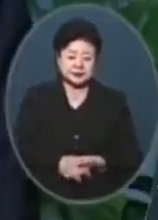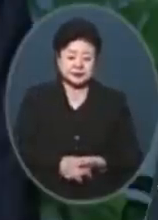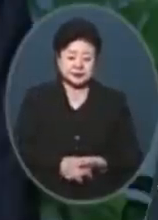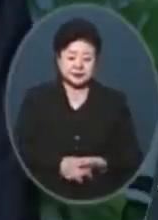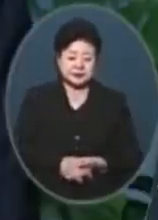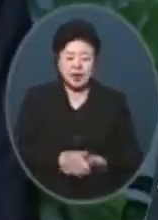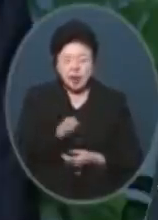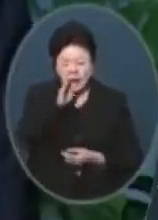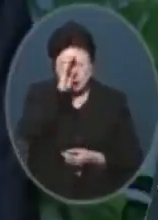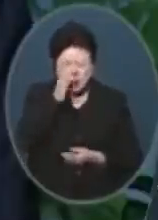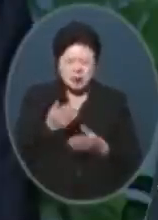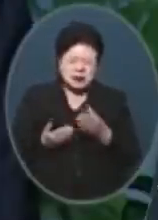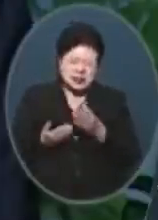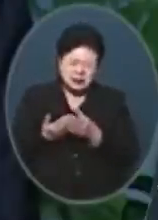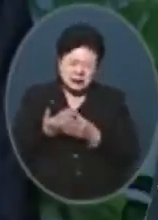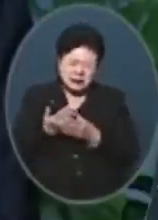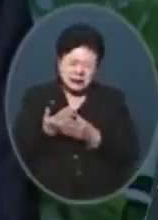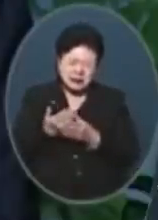그 병이 들어서